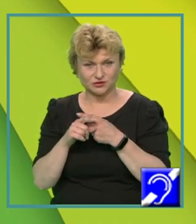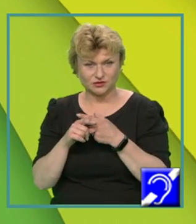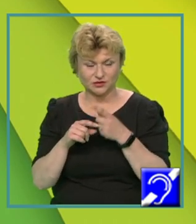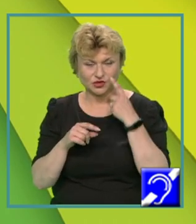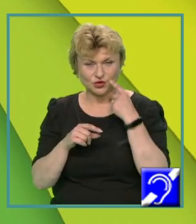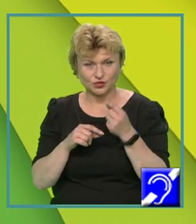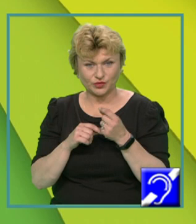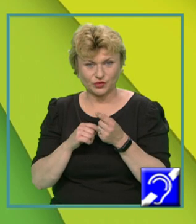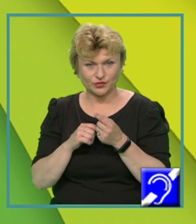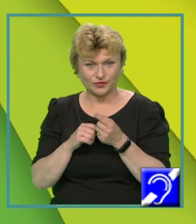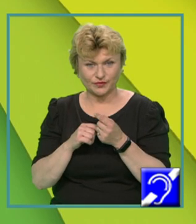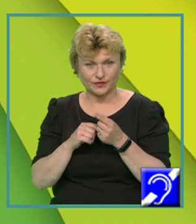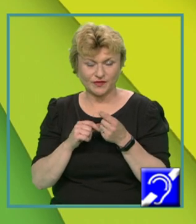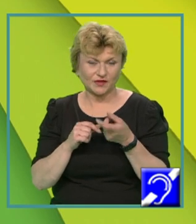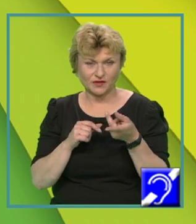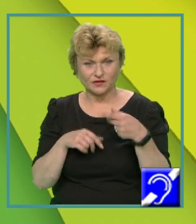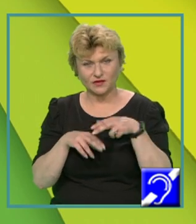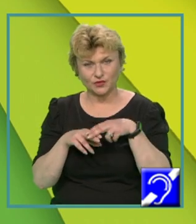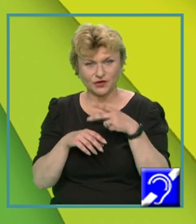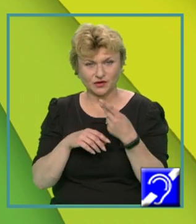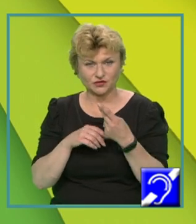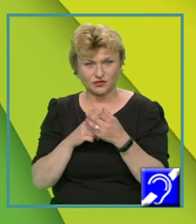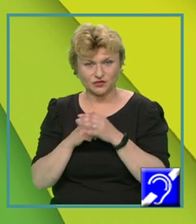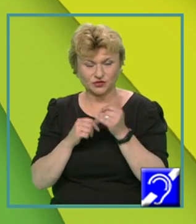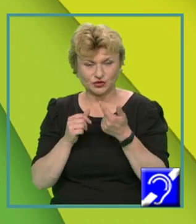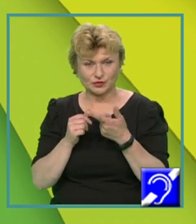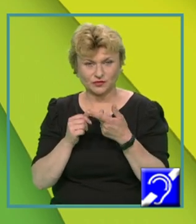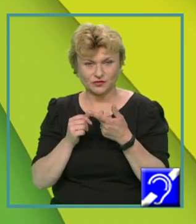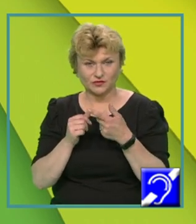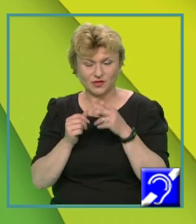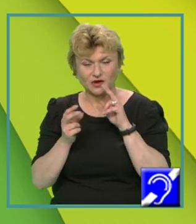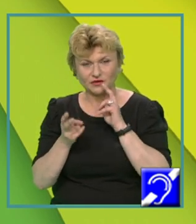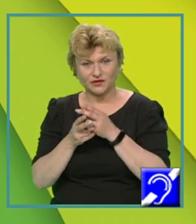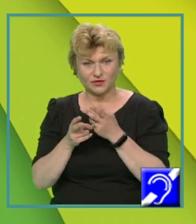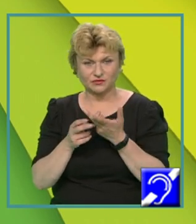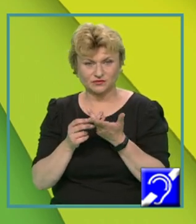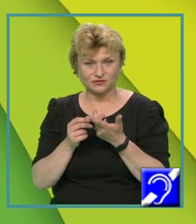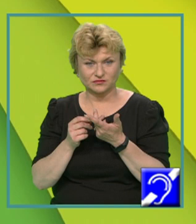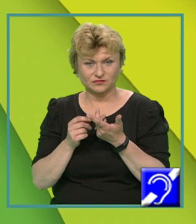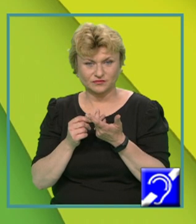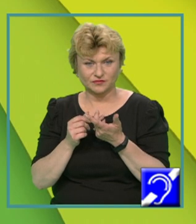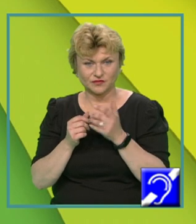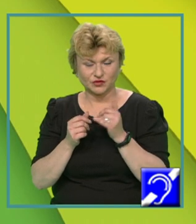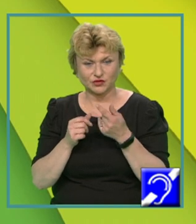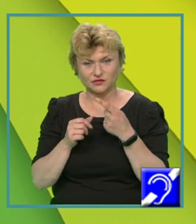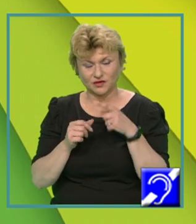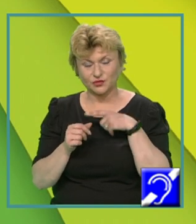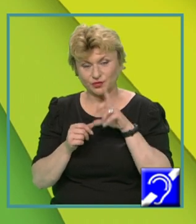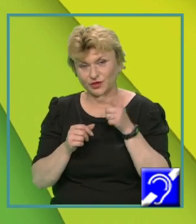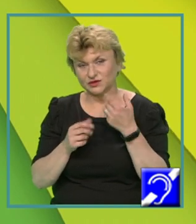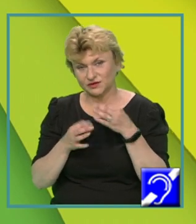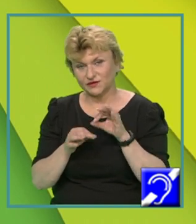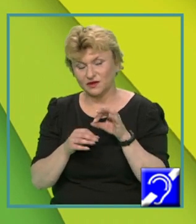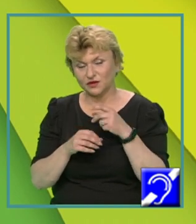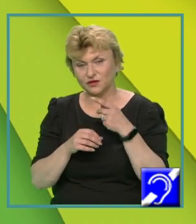din total și le împărțim la 2. Și aflăm citozina și guanina. Legăturile duble și triple. Legăturile duble